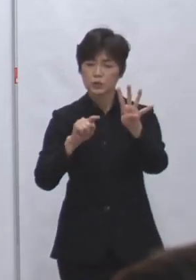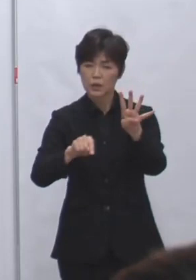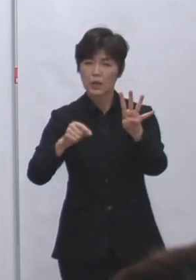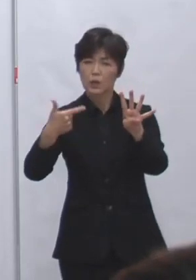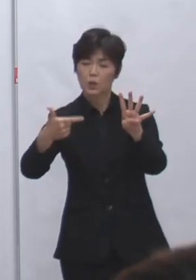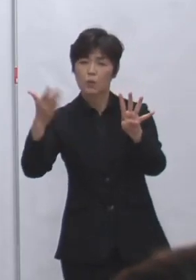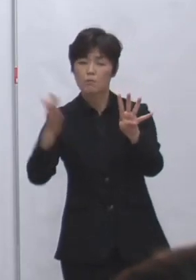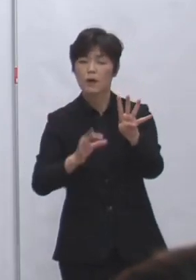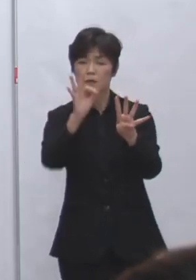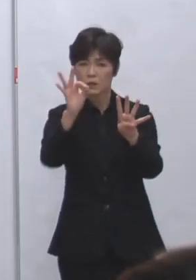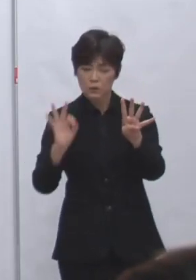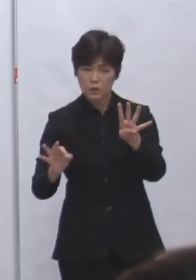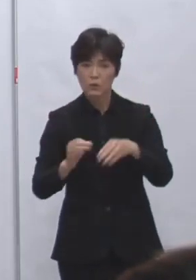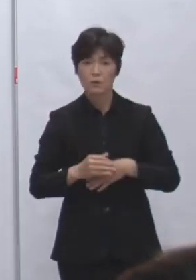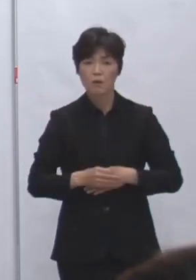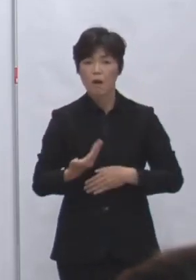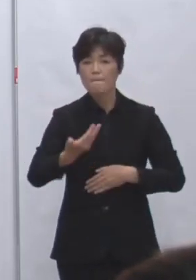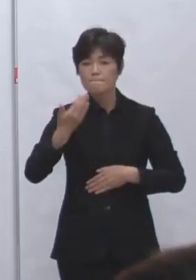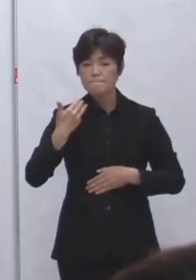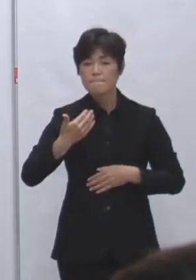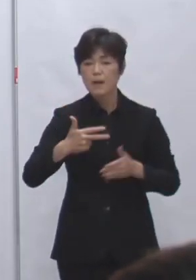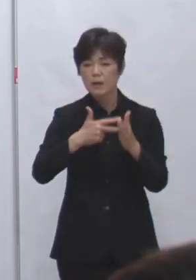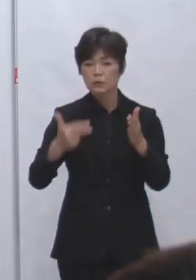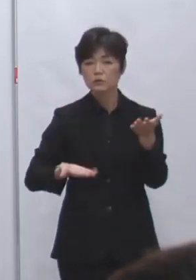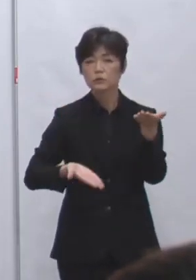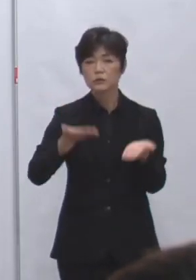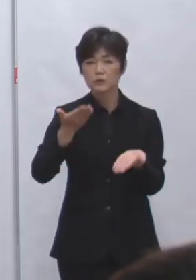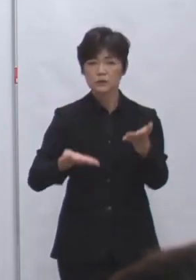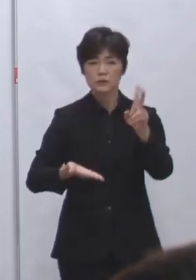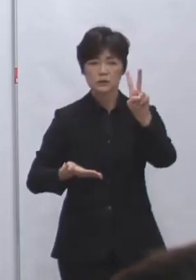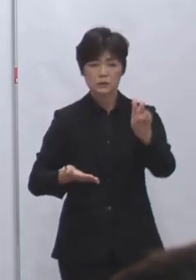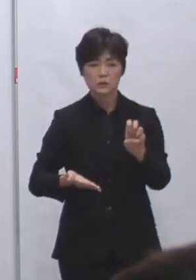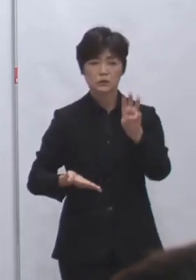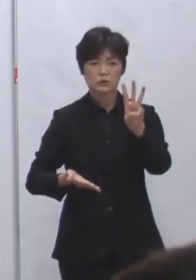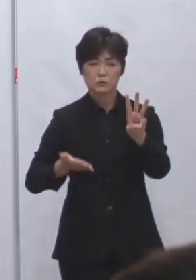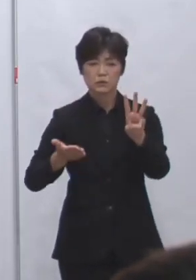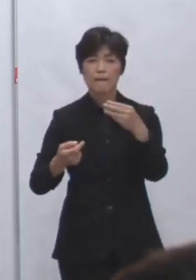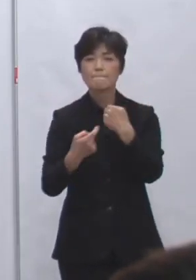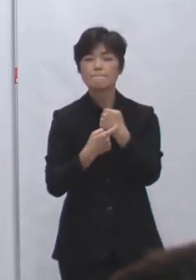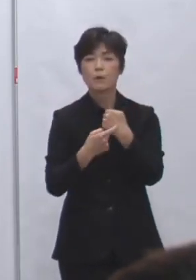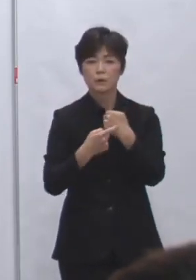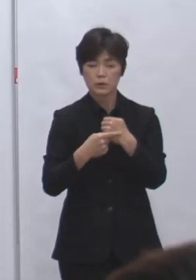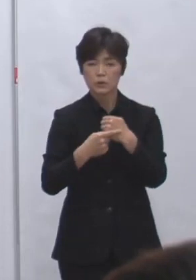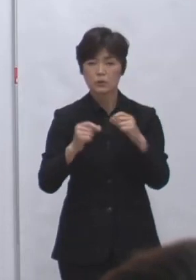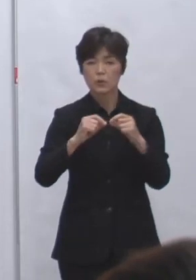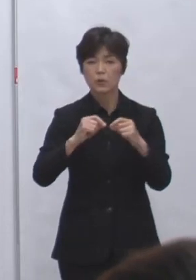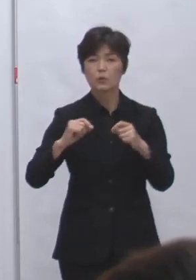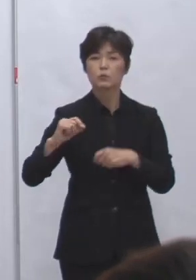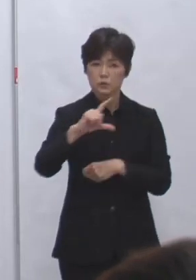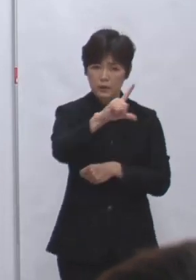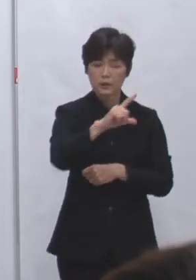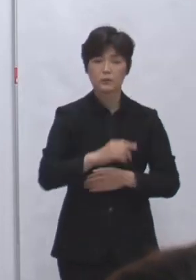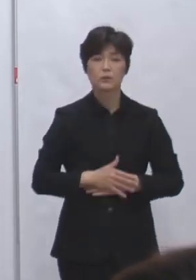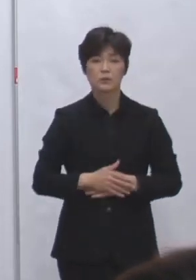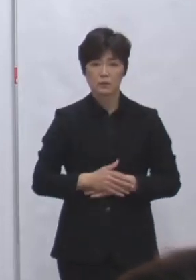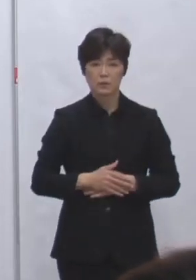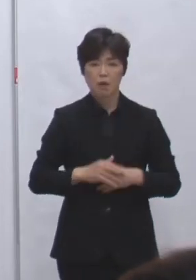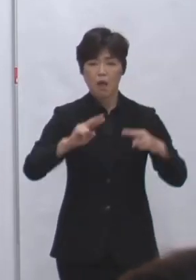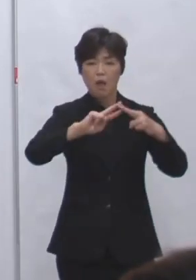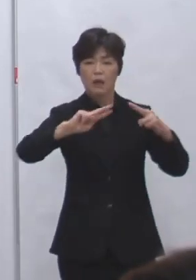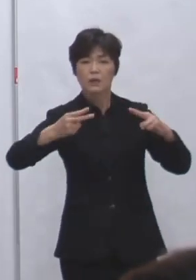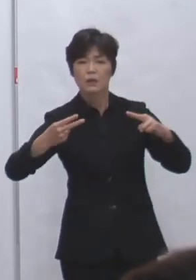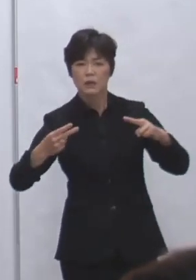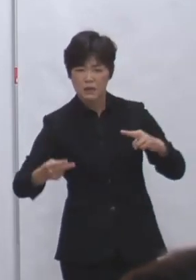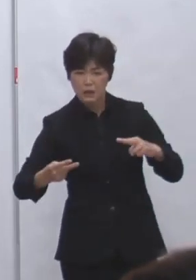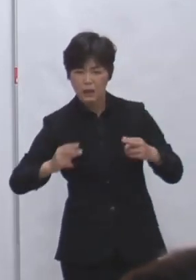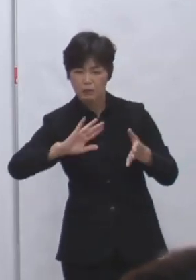64.6% となっております。前の週に比較して23ポイント増加しています。変異株へ